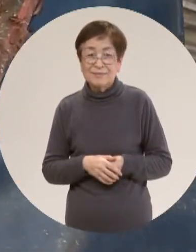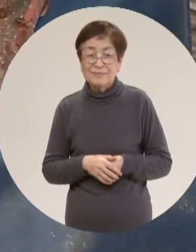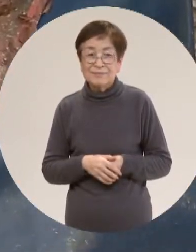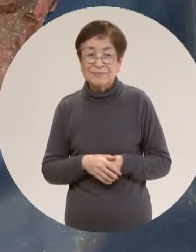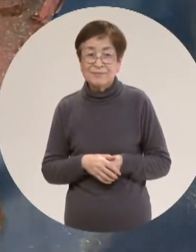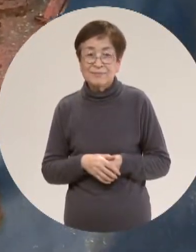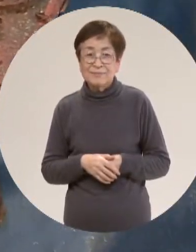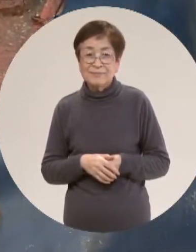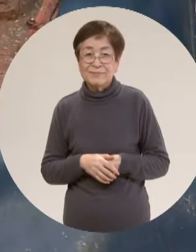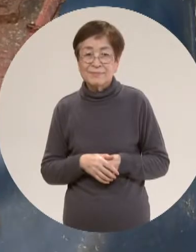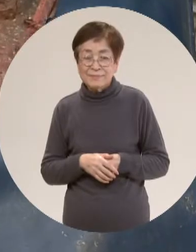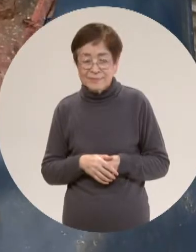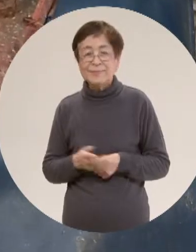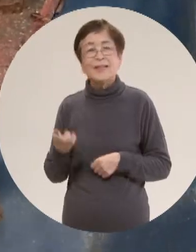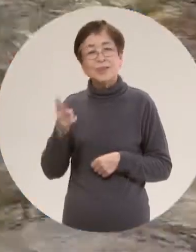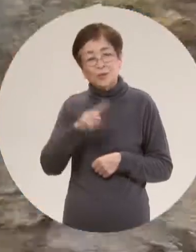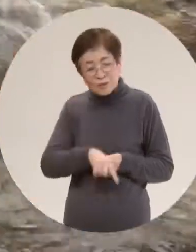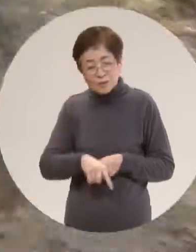ました。